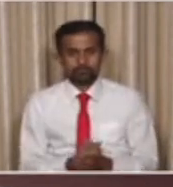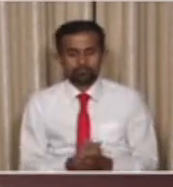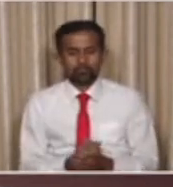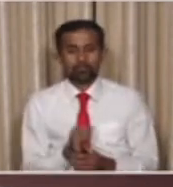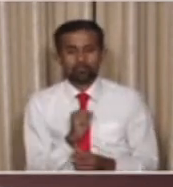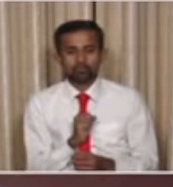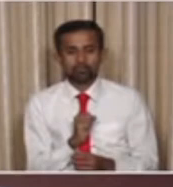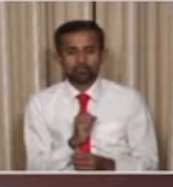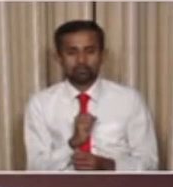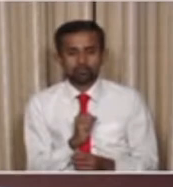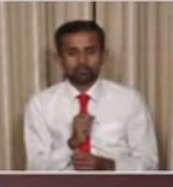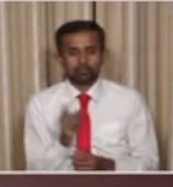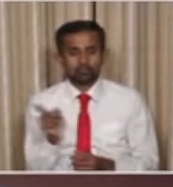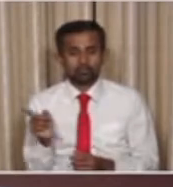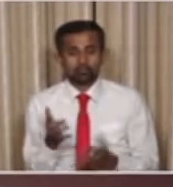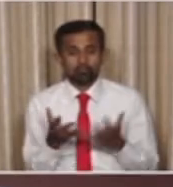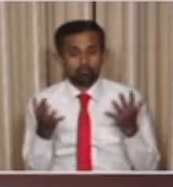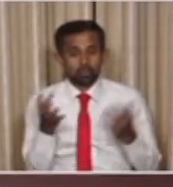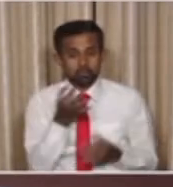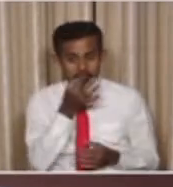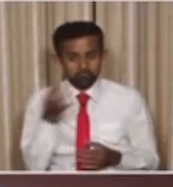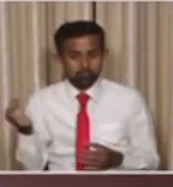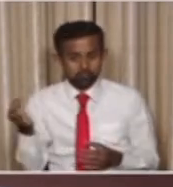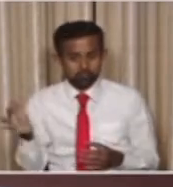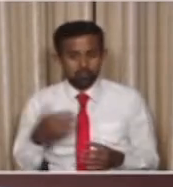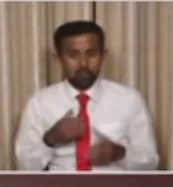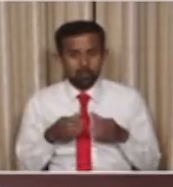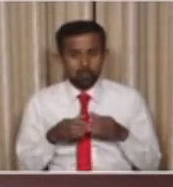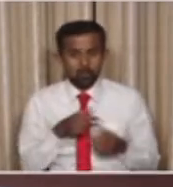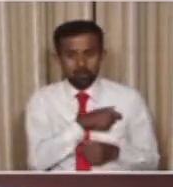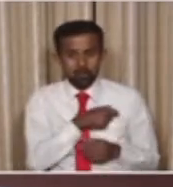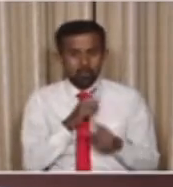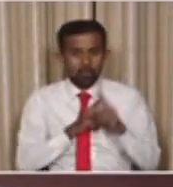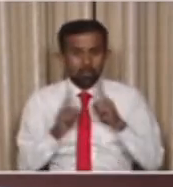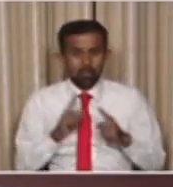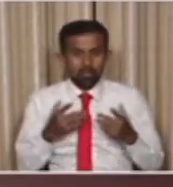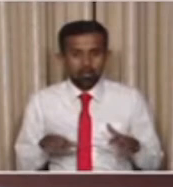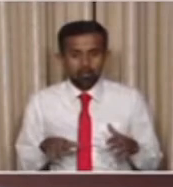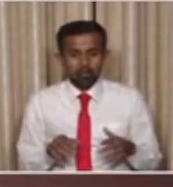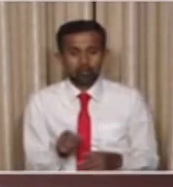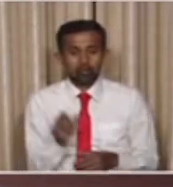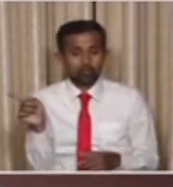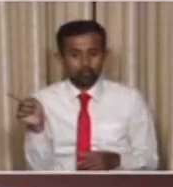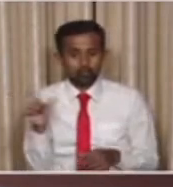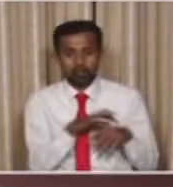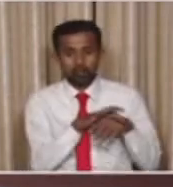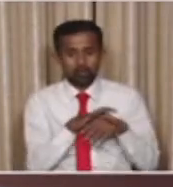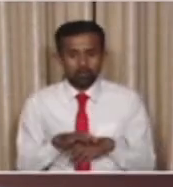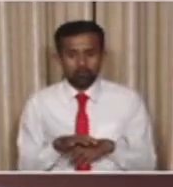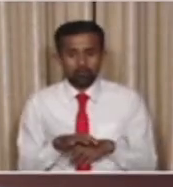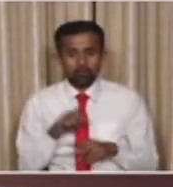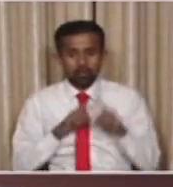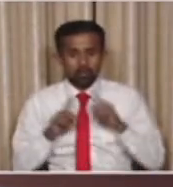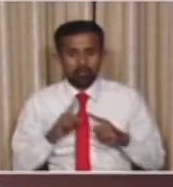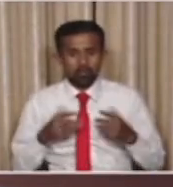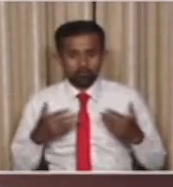මොකද ඔහුට විශාල චෝදනා එල්ල වුණා. ඔබතුමාට මතකයි අපි පක්ෂ නායක රැස් වීමත් මේ පිළිබඳව කතා කරා. ඒසෝ ඔබතුමා එතුමා ගෙනල්ලා මේ පිළිබඳව කතා කරන